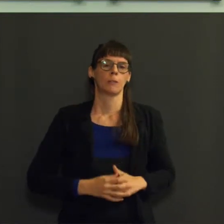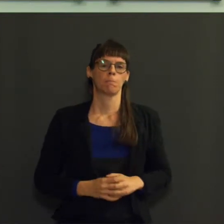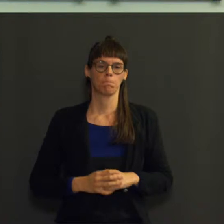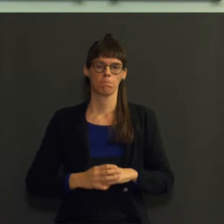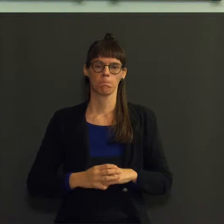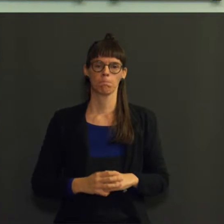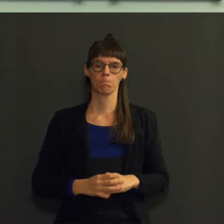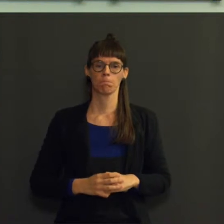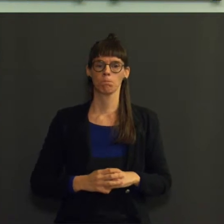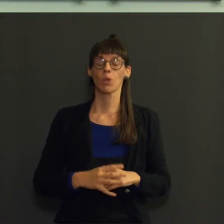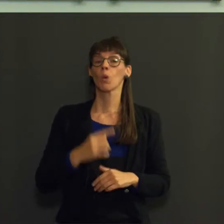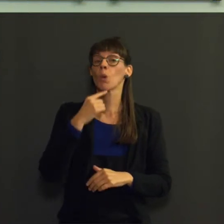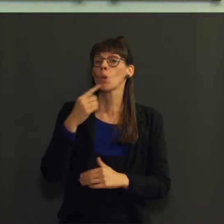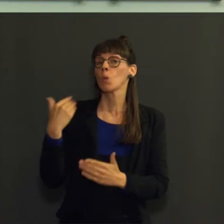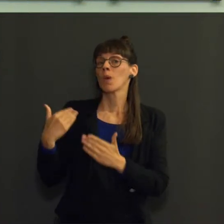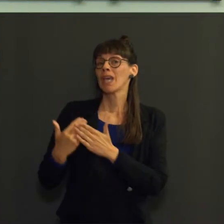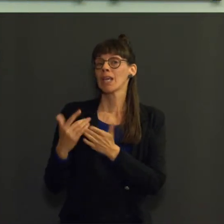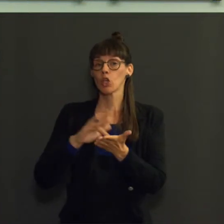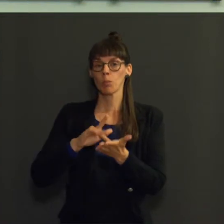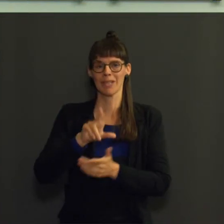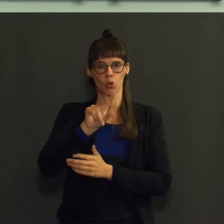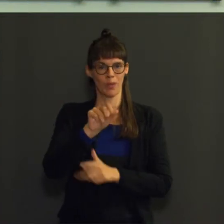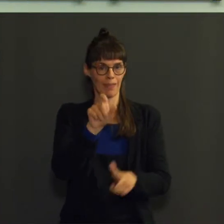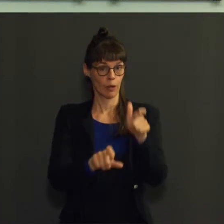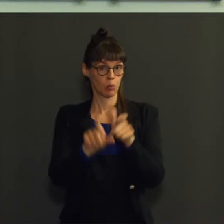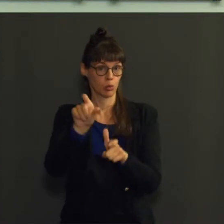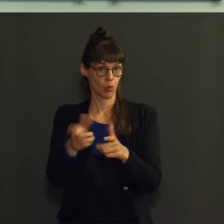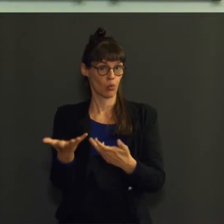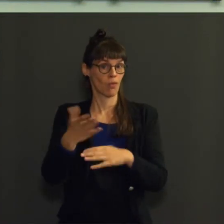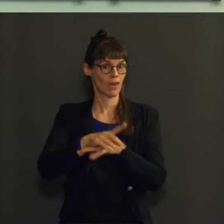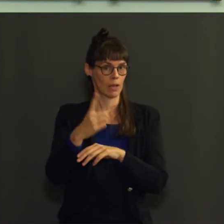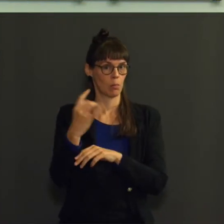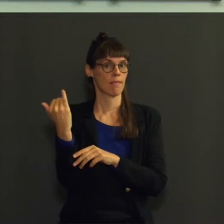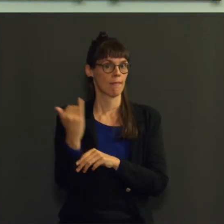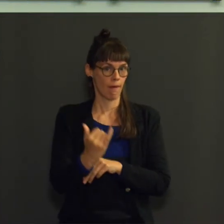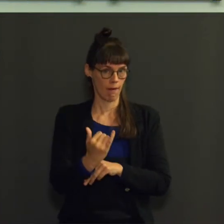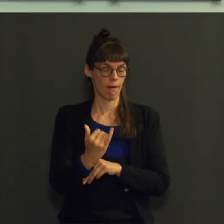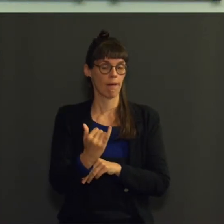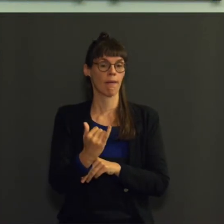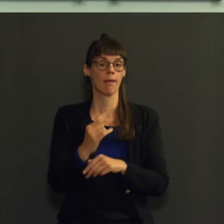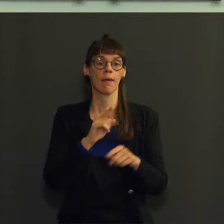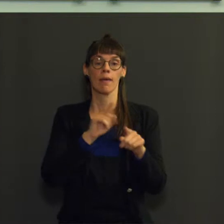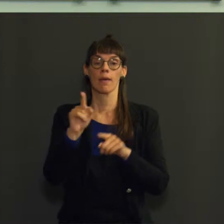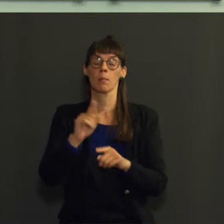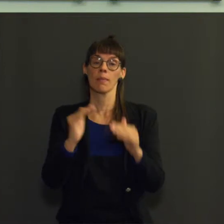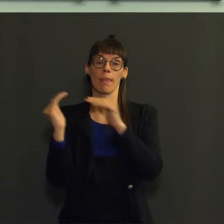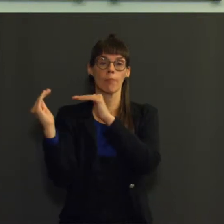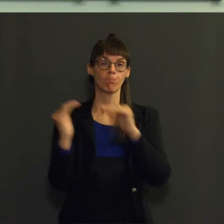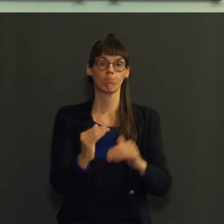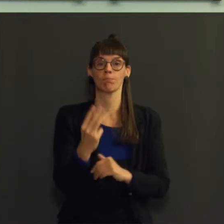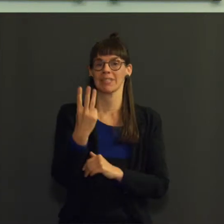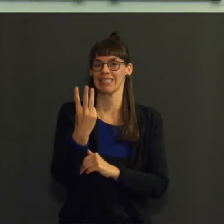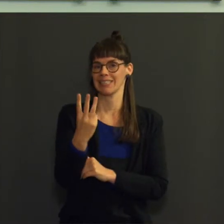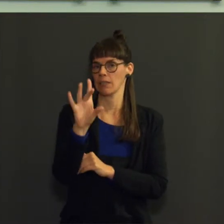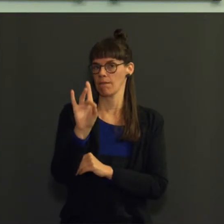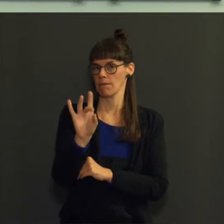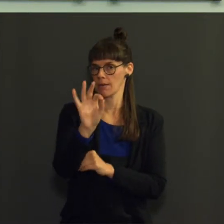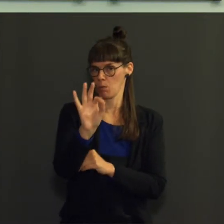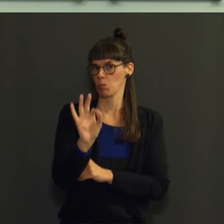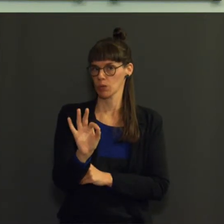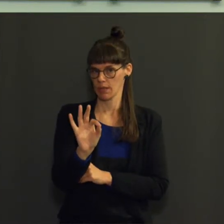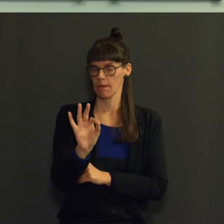Gemiddeld vielen er de afgelopen week 20 overlijdens per dag te betreuren. En dat is een daling van 43%